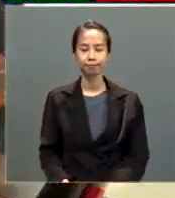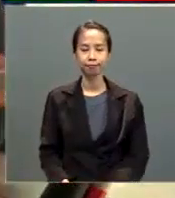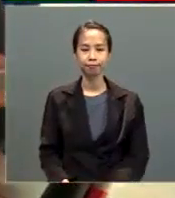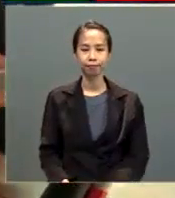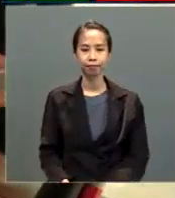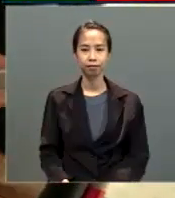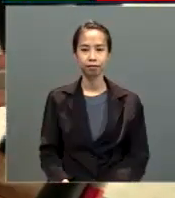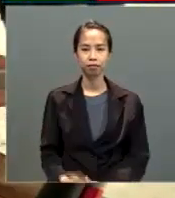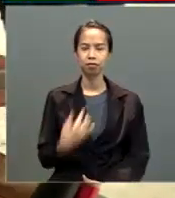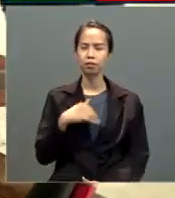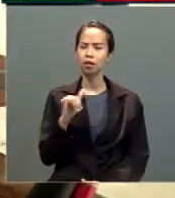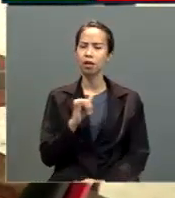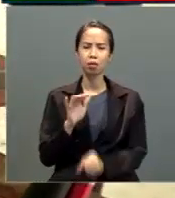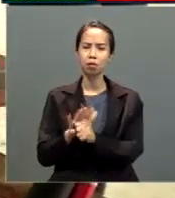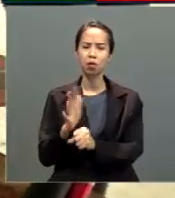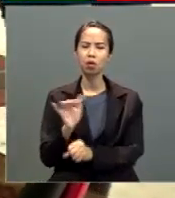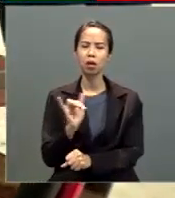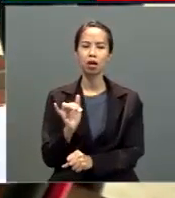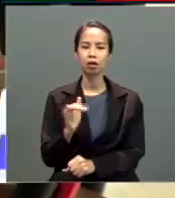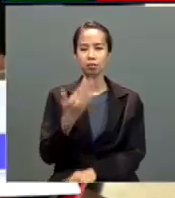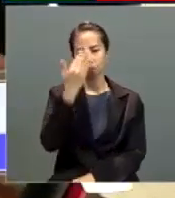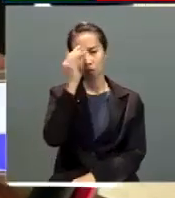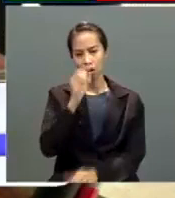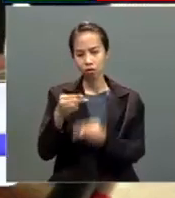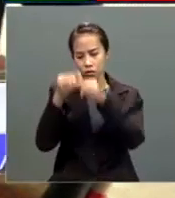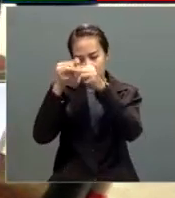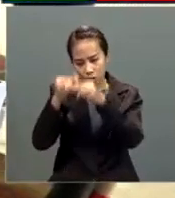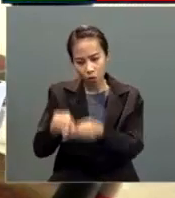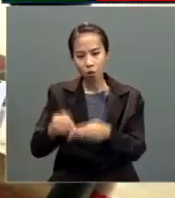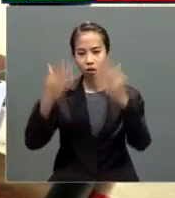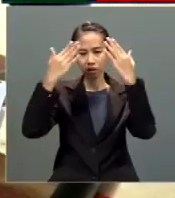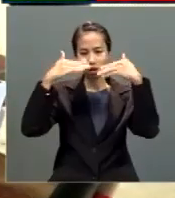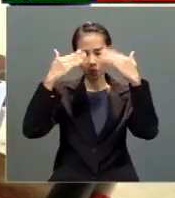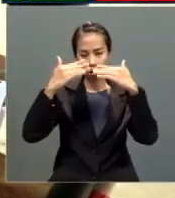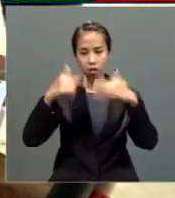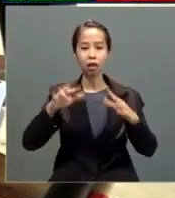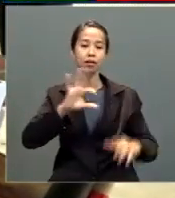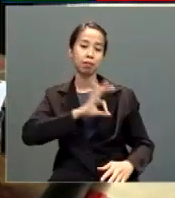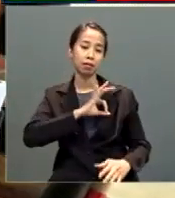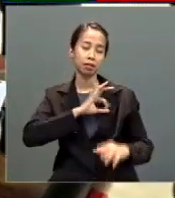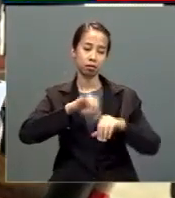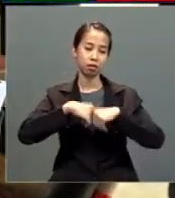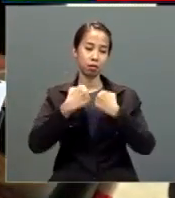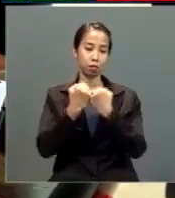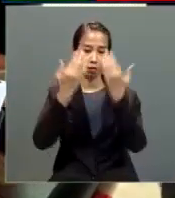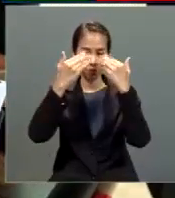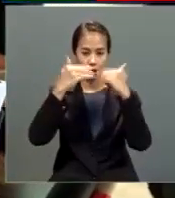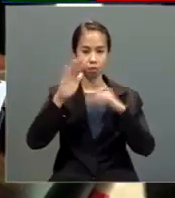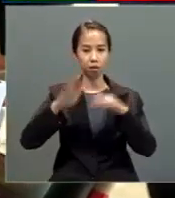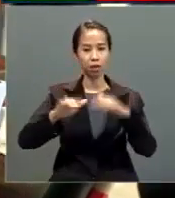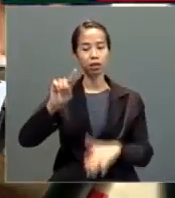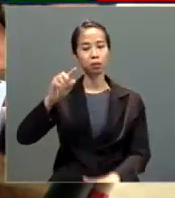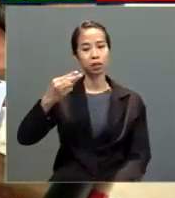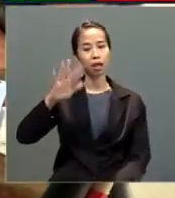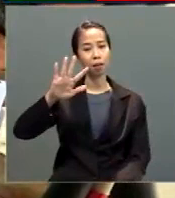ยังนะครับเพราะว่าเอาเฉพาะคนตาบอดที่เป็นสมาชิกสมาคมคนตาบอดในประเทศไทยเนี่ยก็มีประมาณ 15,000 คนแ